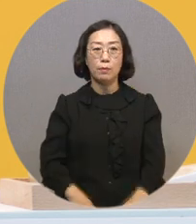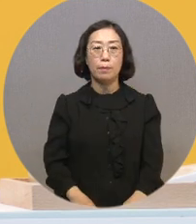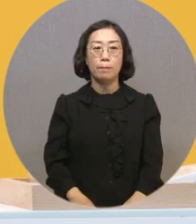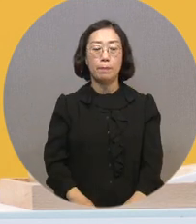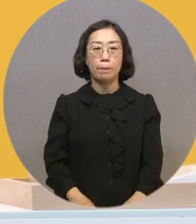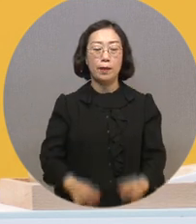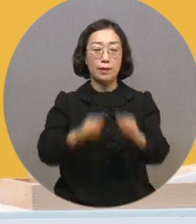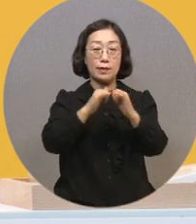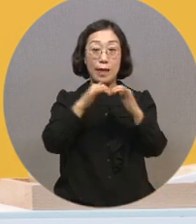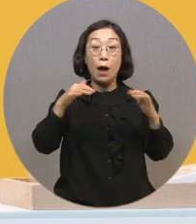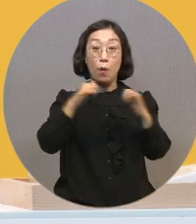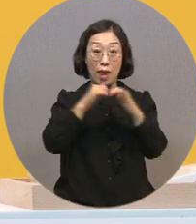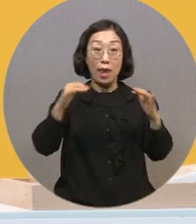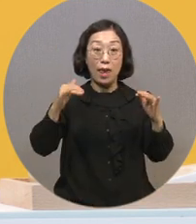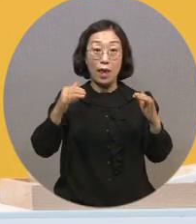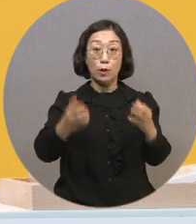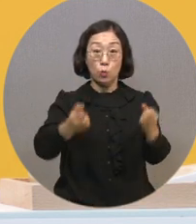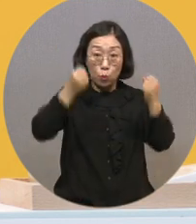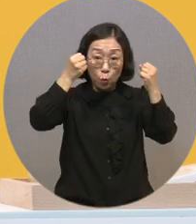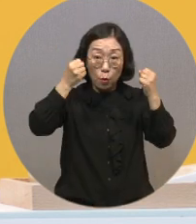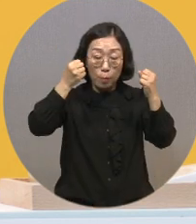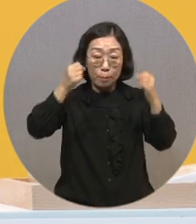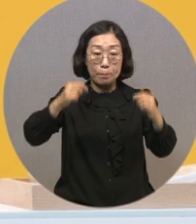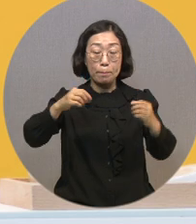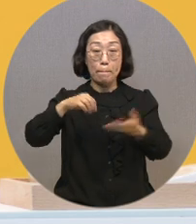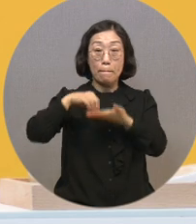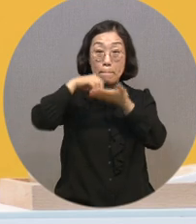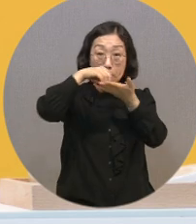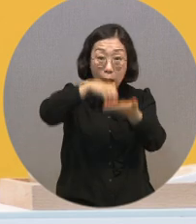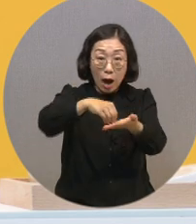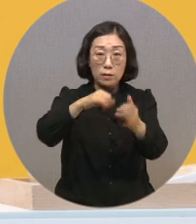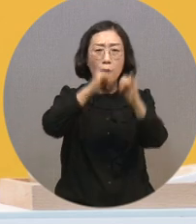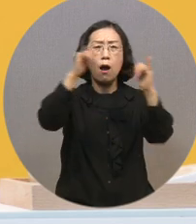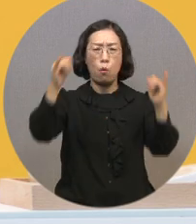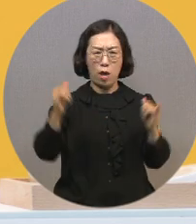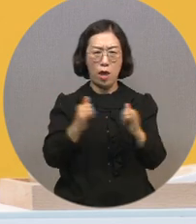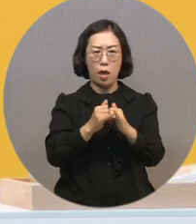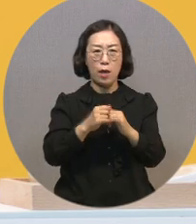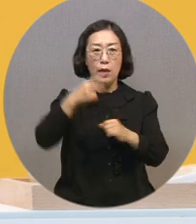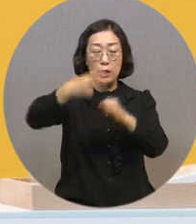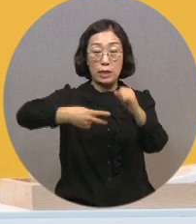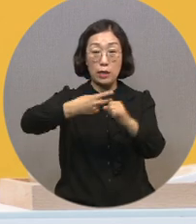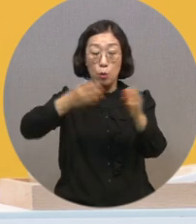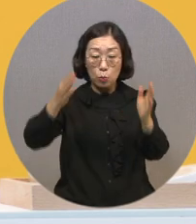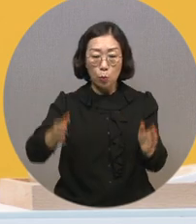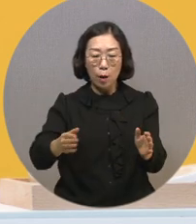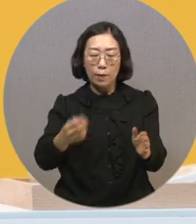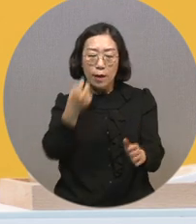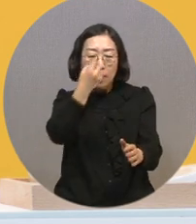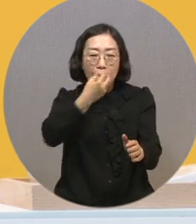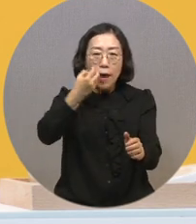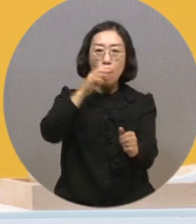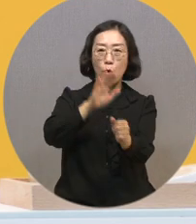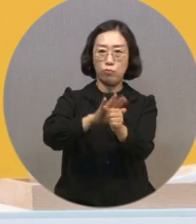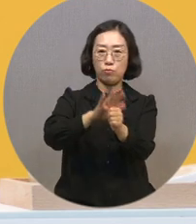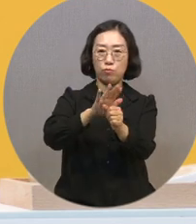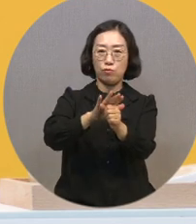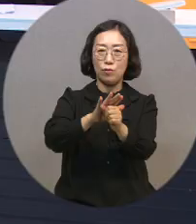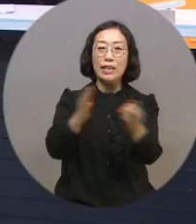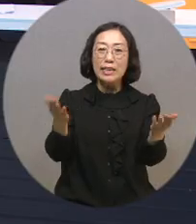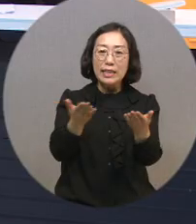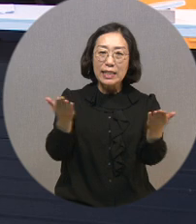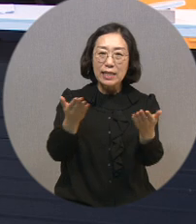일반으로 나가야 되잖아요. 그죠? 네. 나가게 되면 이제 2년 동안을 우리 교육청에서 케어를 해주는 것이 있습니다. 예. 직업을